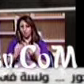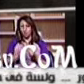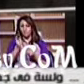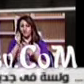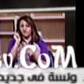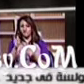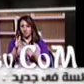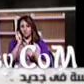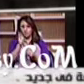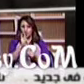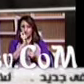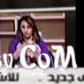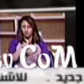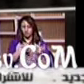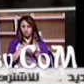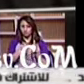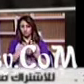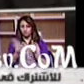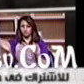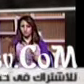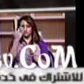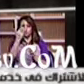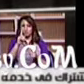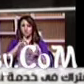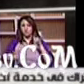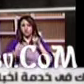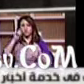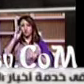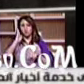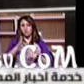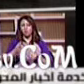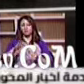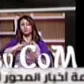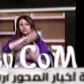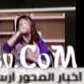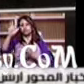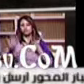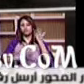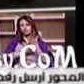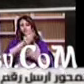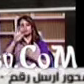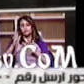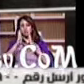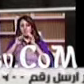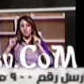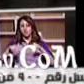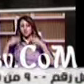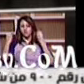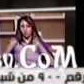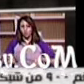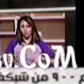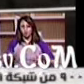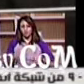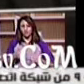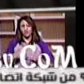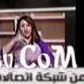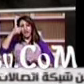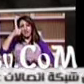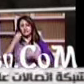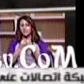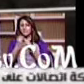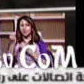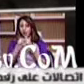وثيقه نحكم فيها انفسنا ونحكم فيها ضمائرنا وعقولنا وده كلام احنا طرحناه نتمنى ان غيرنا يقول لنا والله احنا مختلفين معاكم في كذا